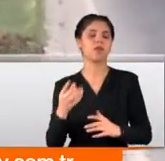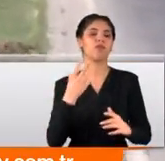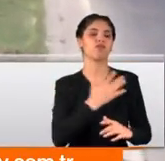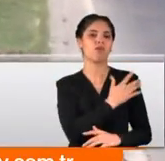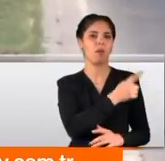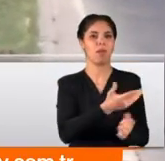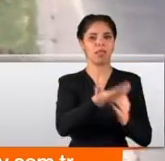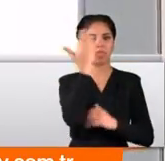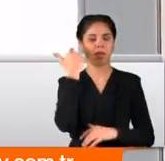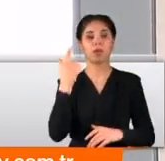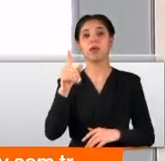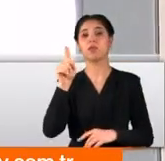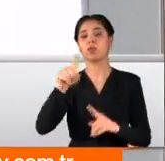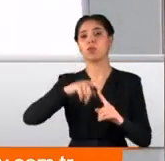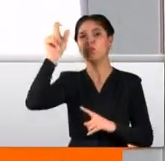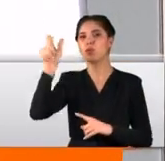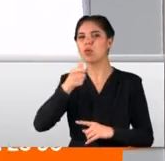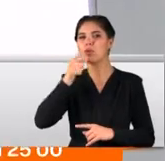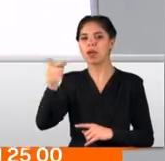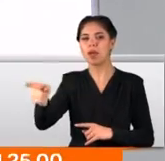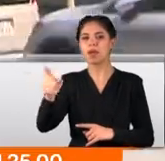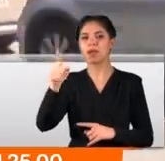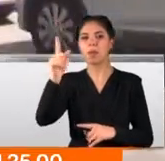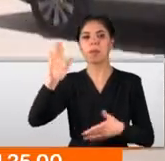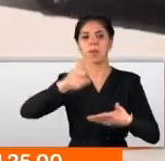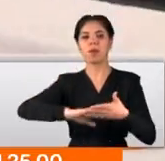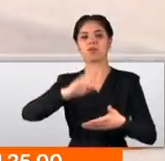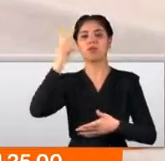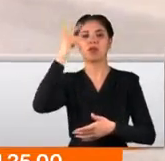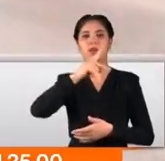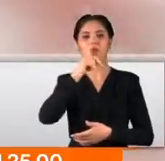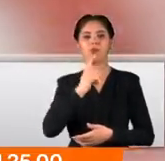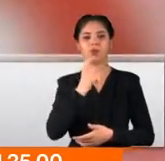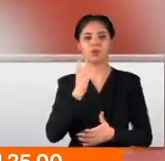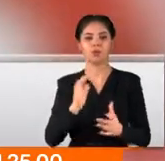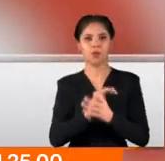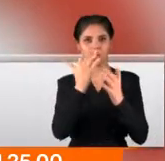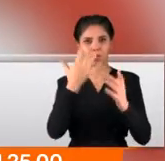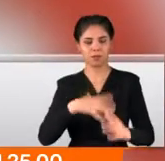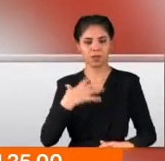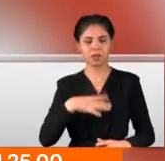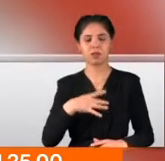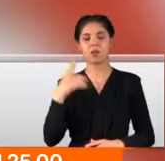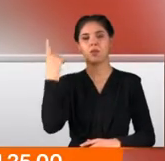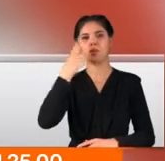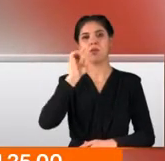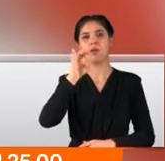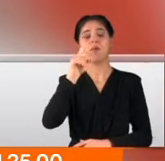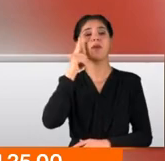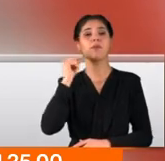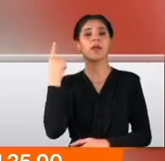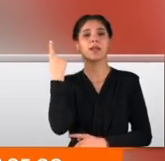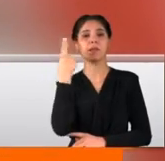Soyer, İzmir'in kurtuluşunun 100. yılını barışın 2. yüzyılı diye kutlamaya kalkınca, Dervişoğlu 15